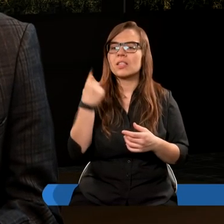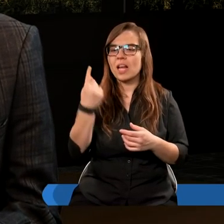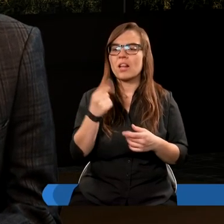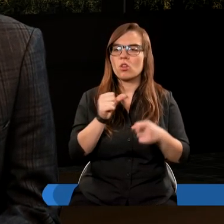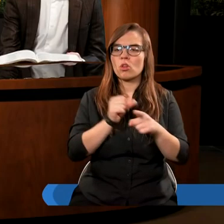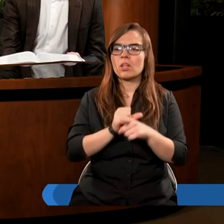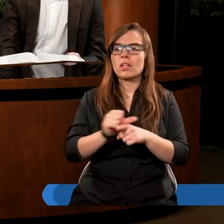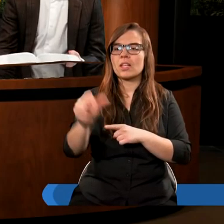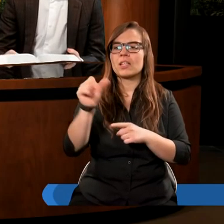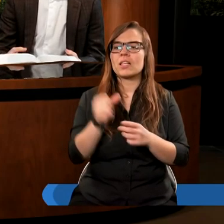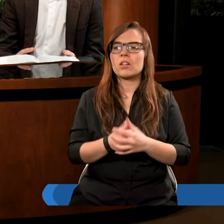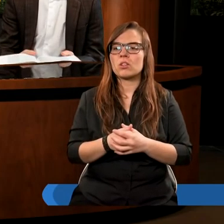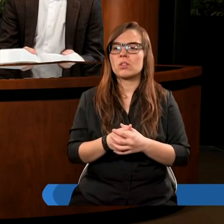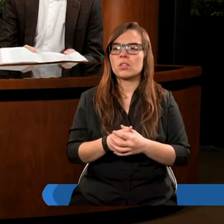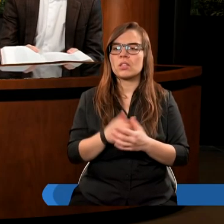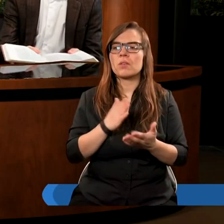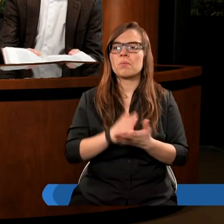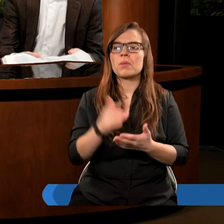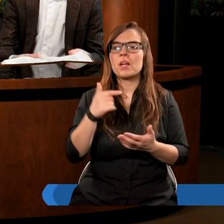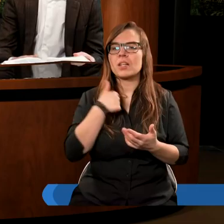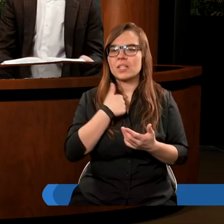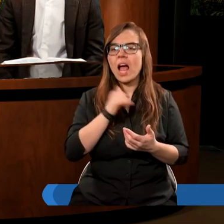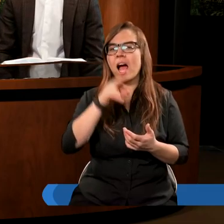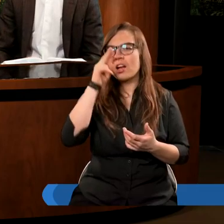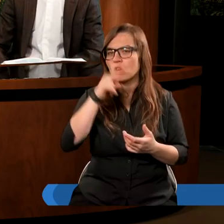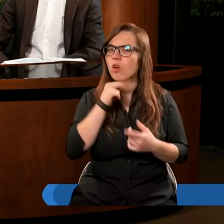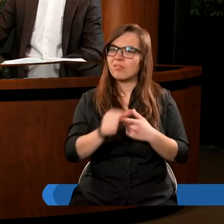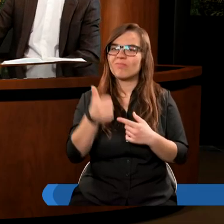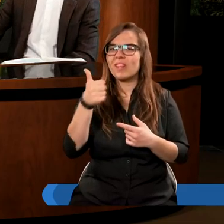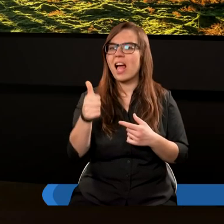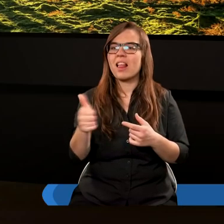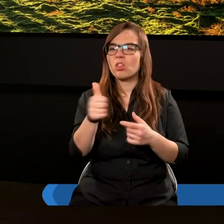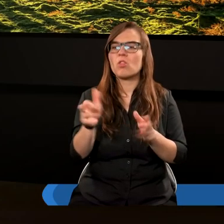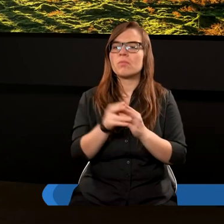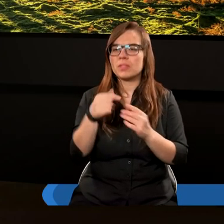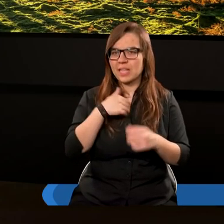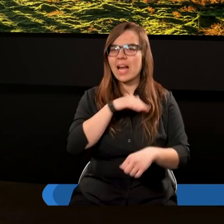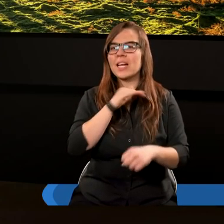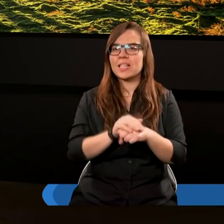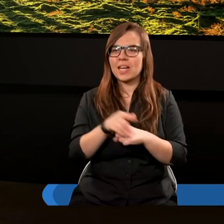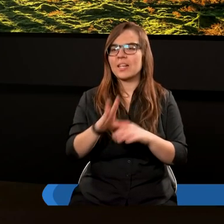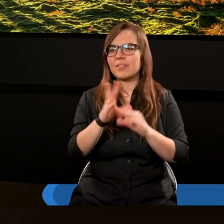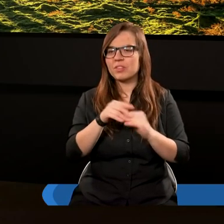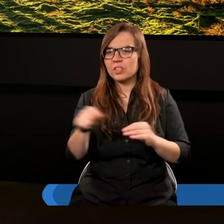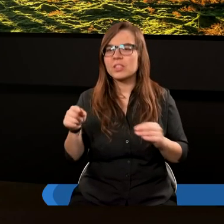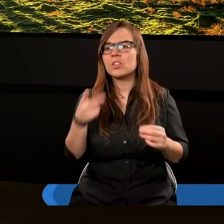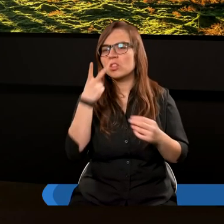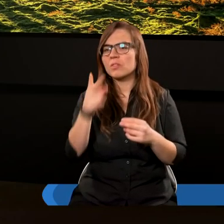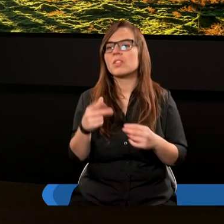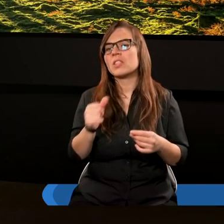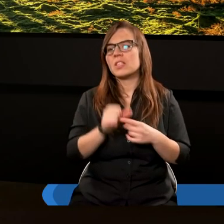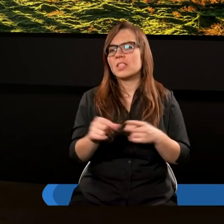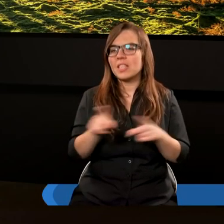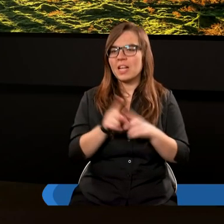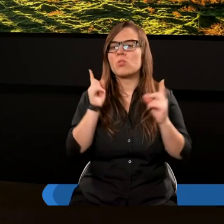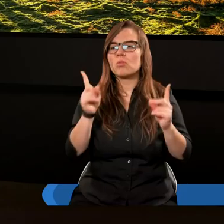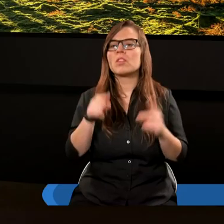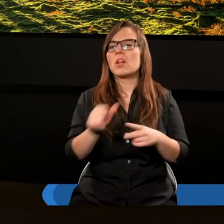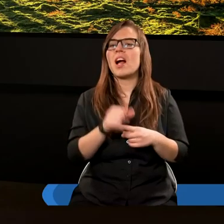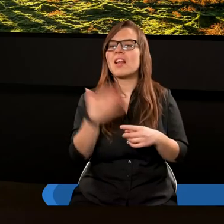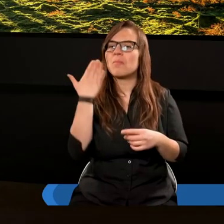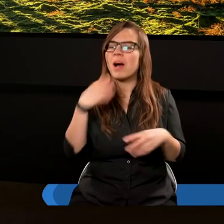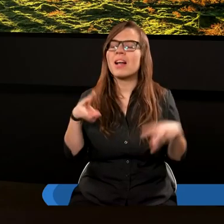jesteśmy. To są słowa Jezusa. On powiedział, że ja i Ojciec jesteśmy jedno. Ja się zgadzam ze wszystkim, co tutaj powiedzieliście. I też uważam, że jest to